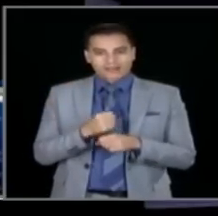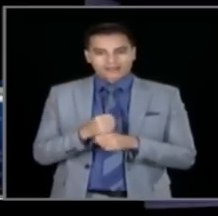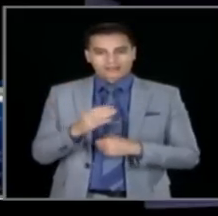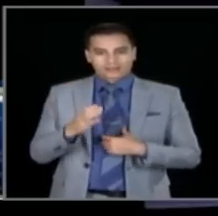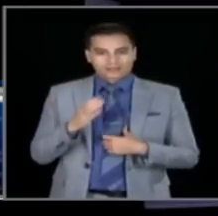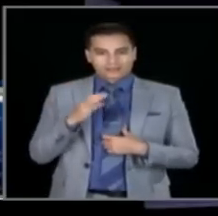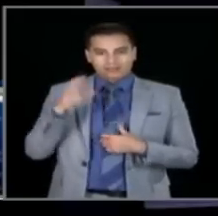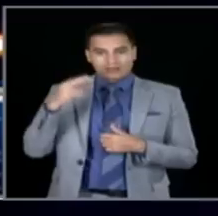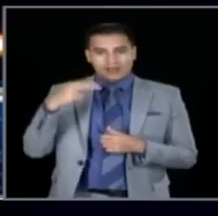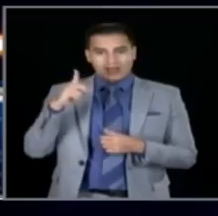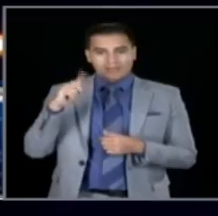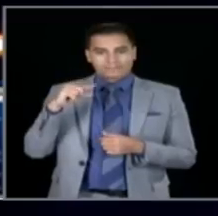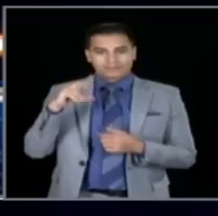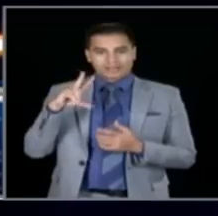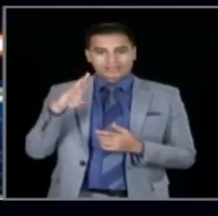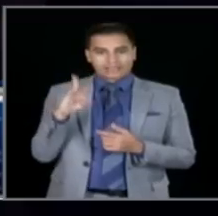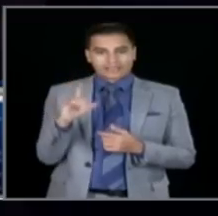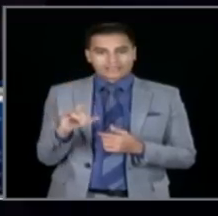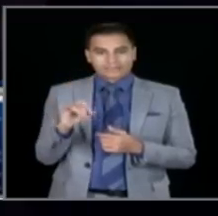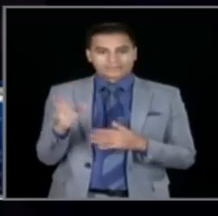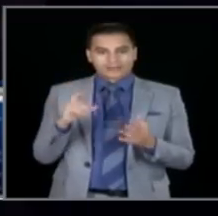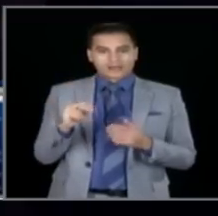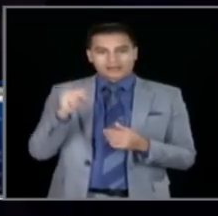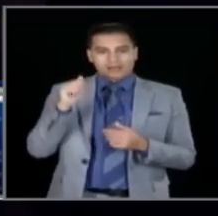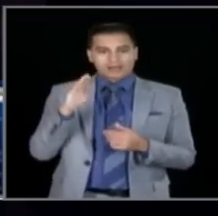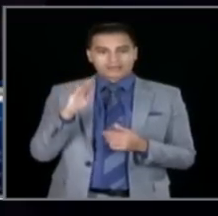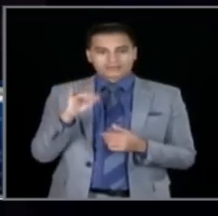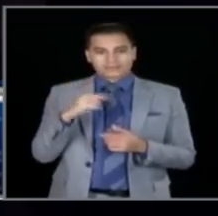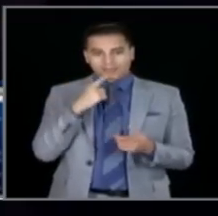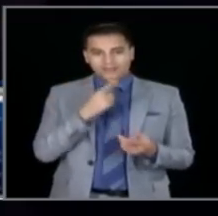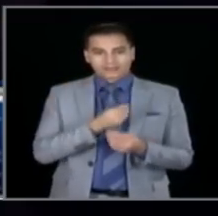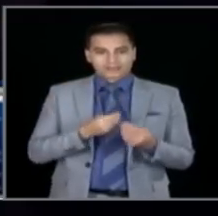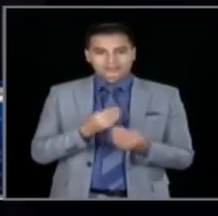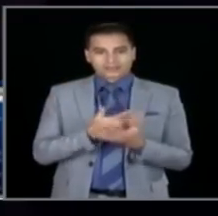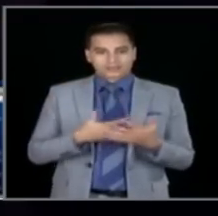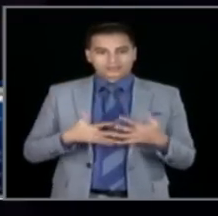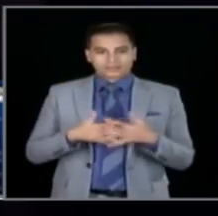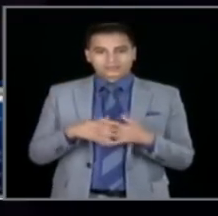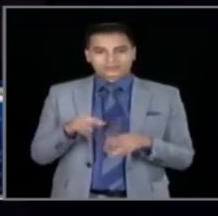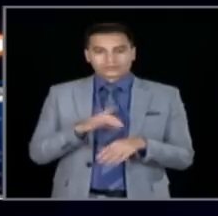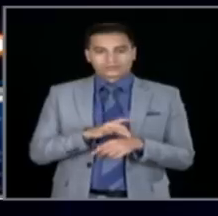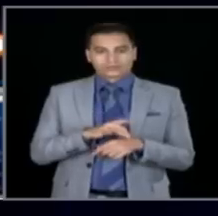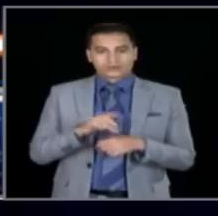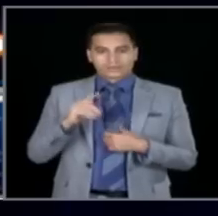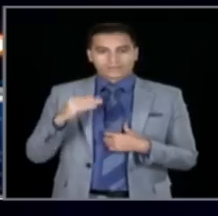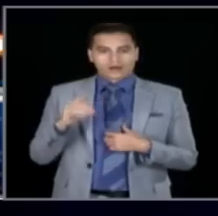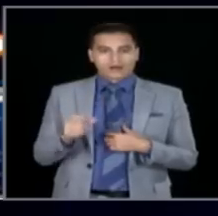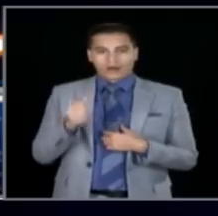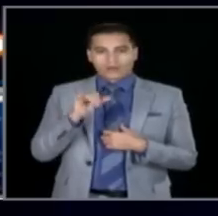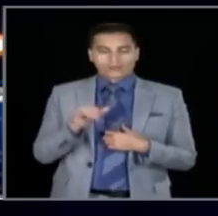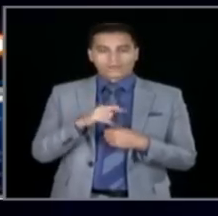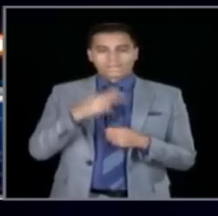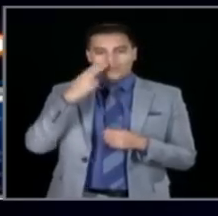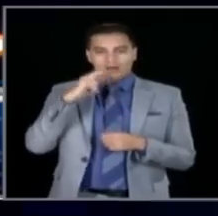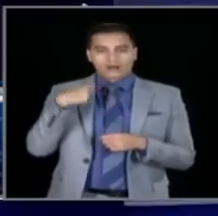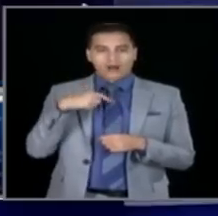إجابتك عبد الكريم قاسم. دي إجابة مين؟ يعني تناقشنا فيها بس بيسكلي دكتور بحراوي. مين كان رئيس الجمهورية في